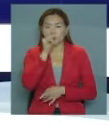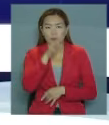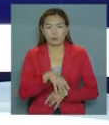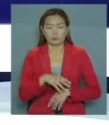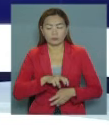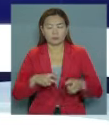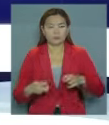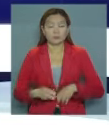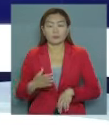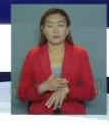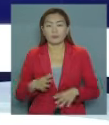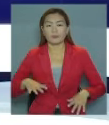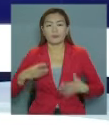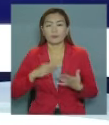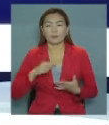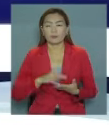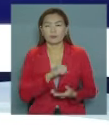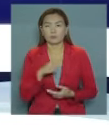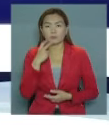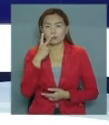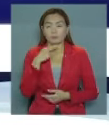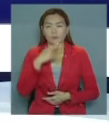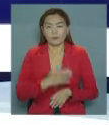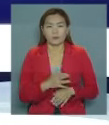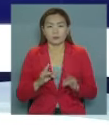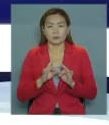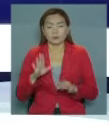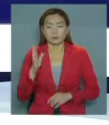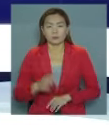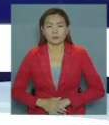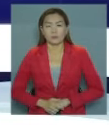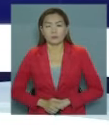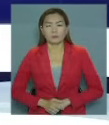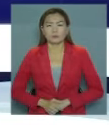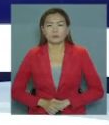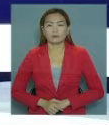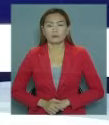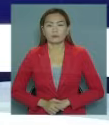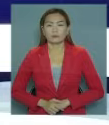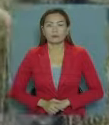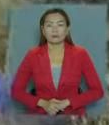мұңға айналған. Оқу-жаттығу жұмыстарын өз көзімен көріп келген тілшіміз толығырақтар қатысын.